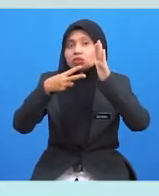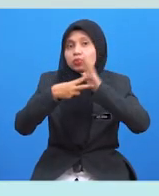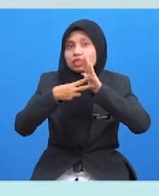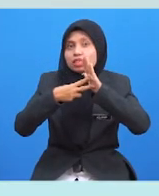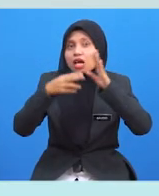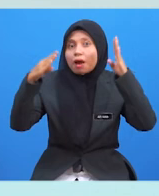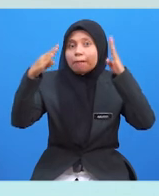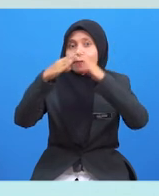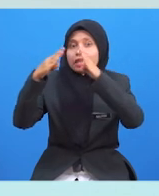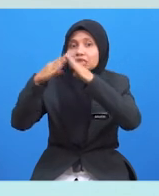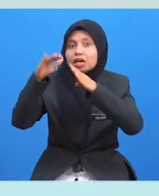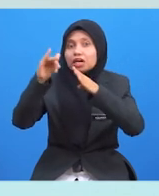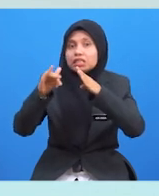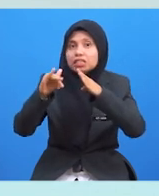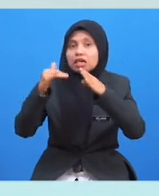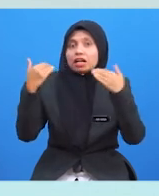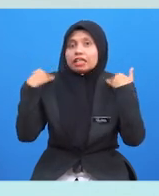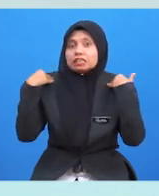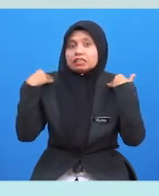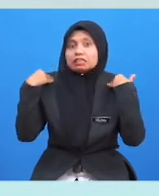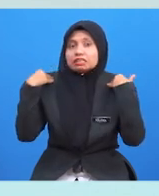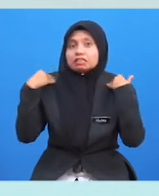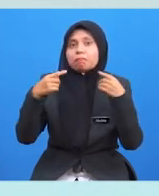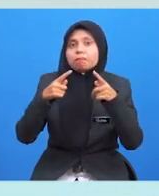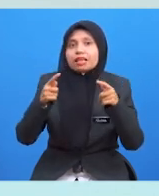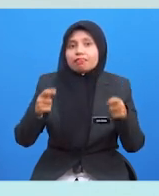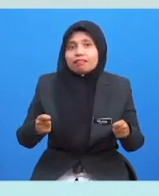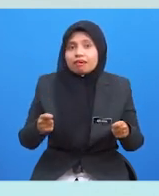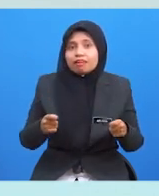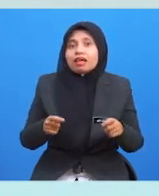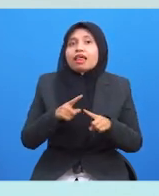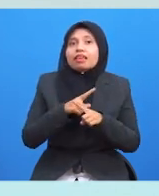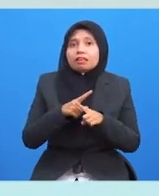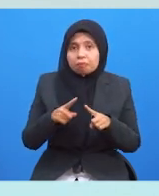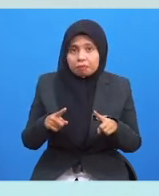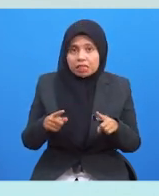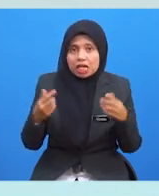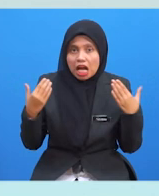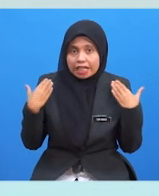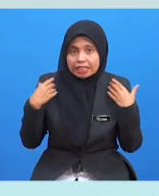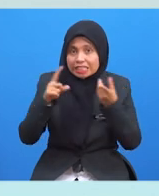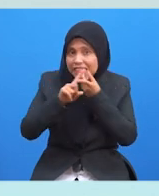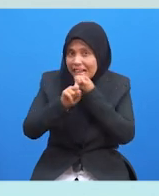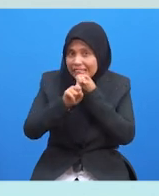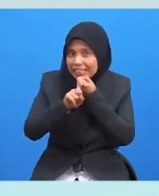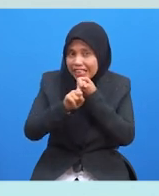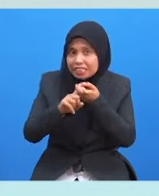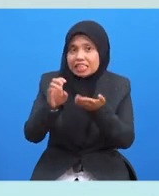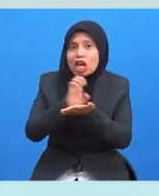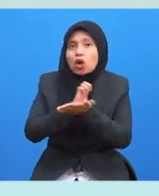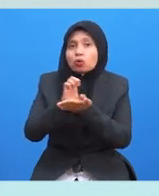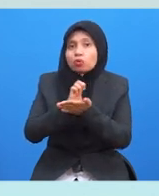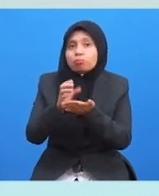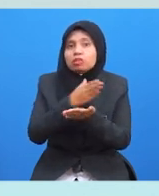yang bergantung kepada industri tempatan. Tetapi, ada berkaitan